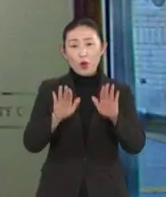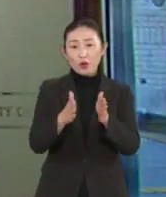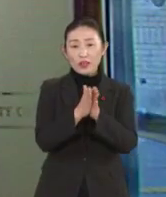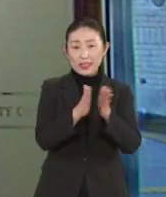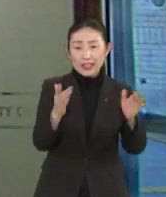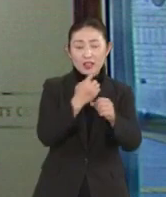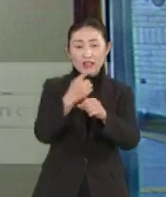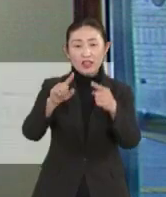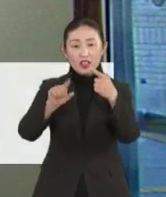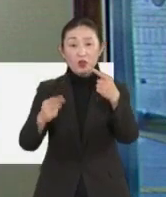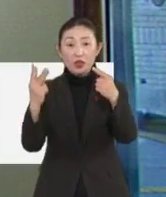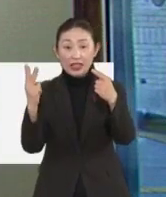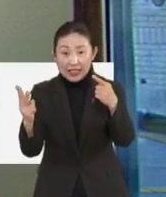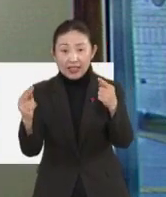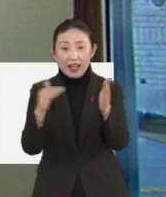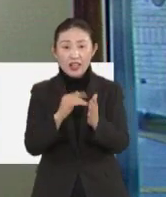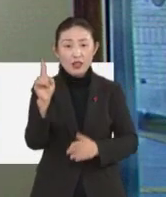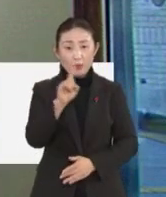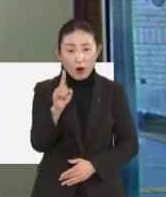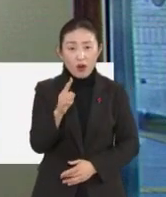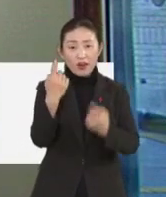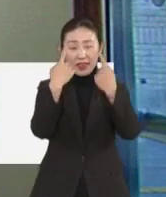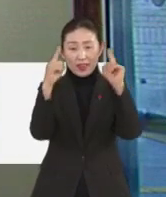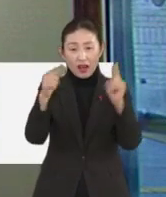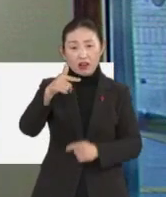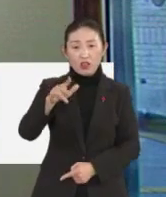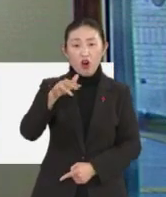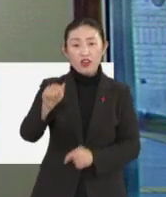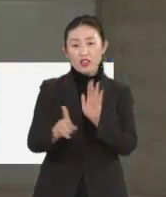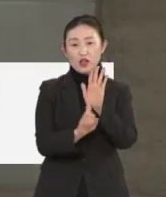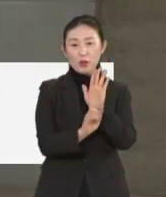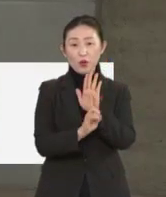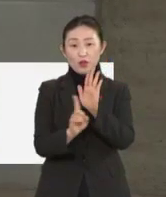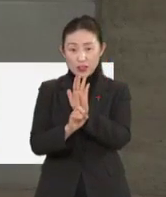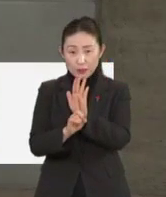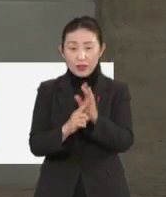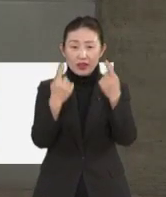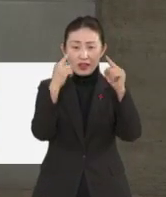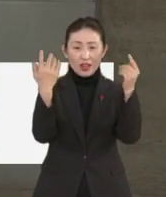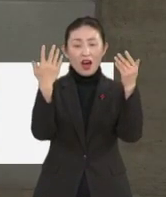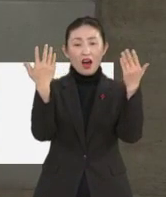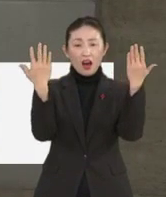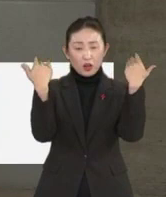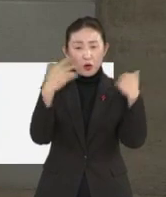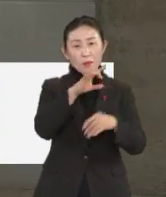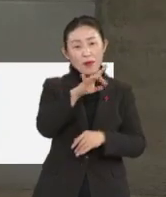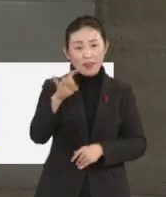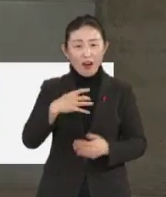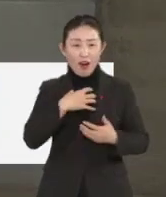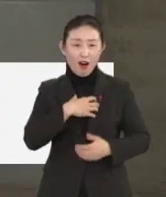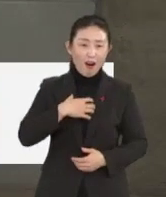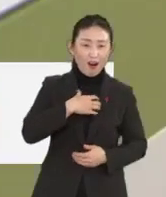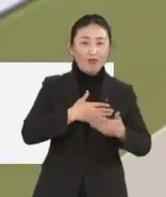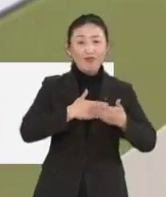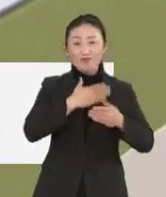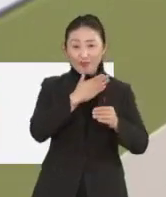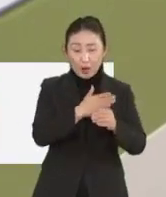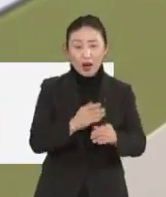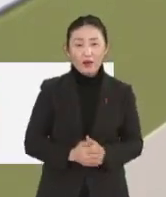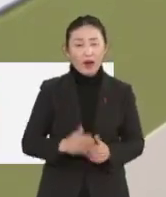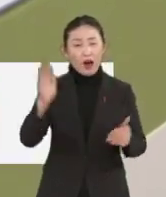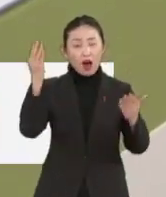오늘부터 내년 1월 2일까지 이어지는 대입 정시모집을 앞두고 지역대학들의 긴장감이 감돌고 있습니다